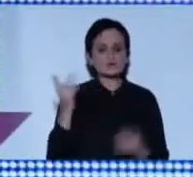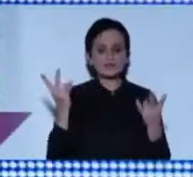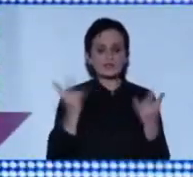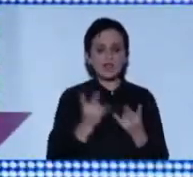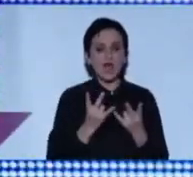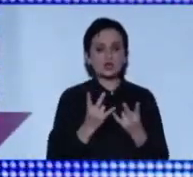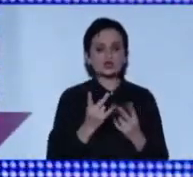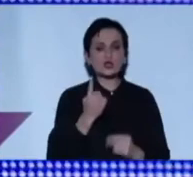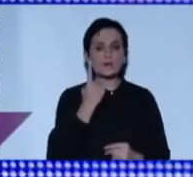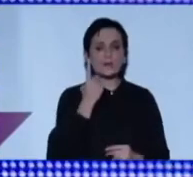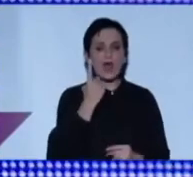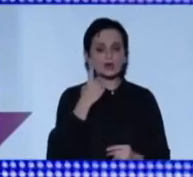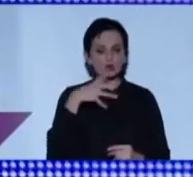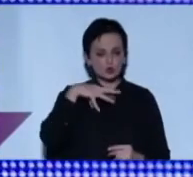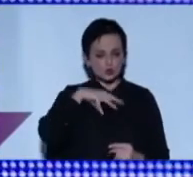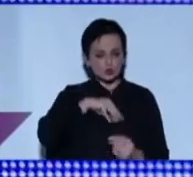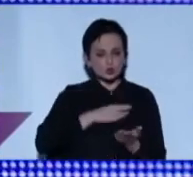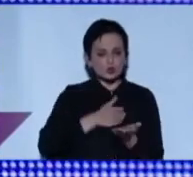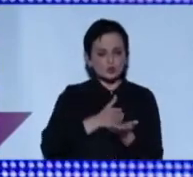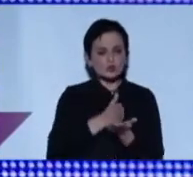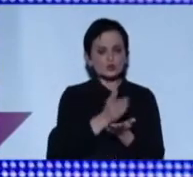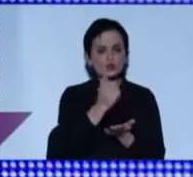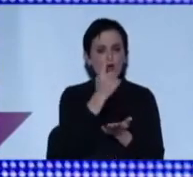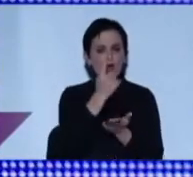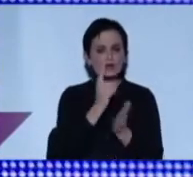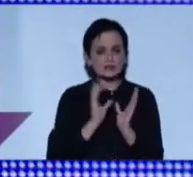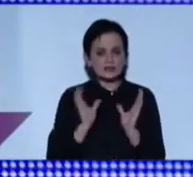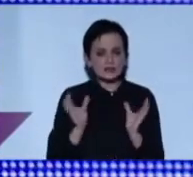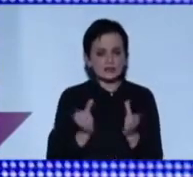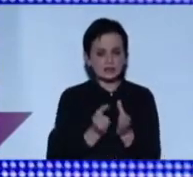რომ ერთსულოვნება და ერთიანობა